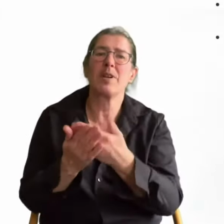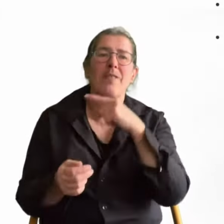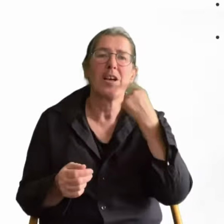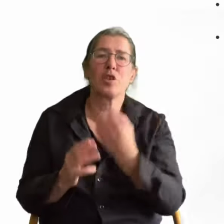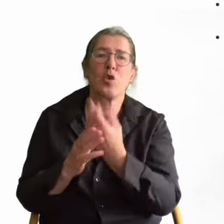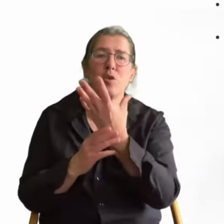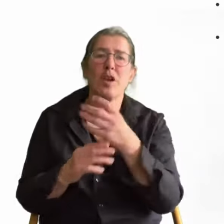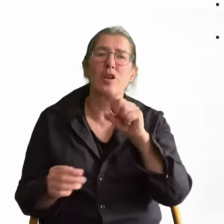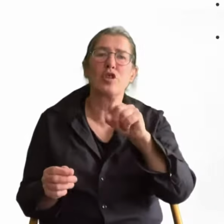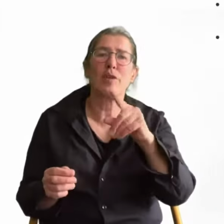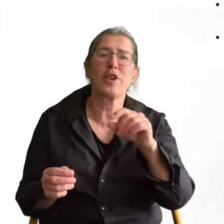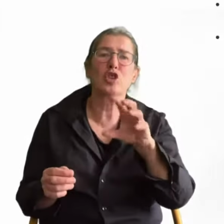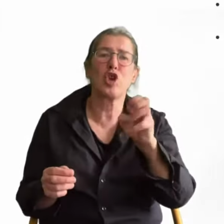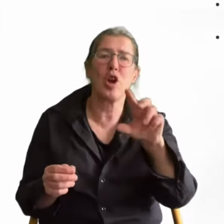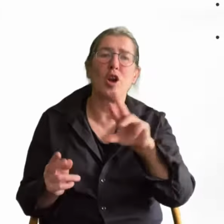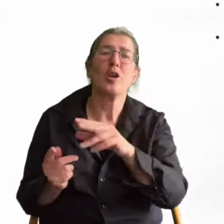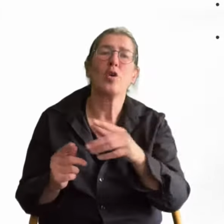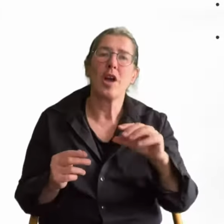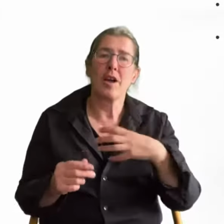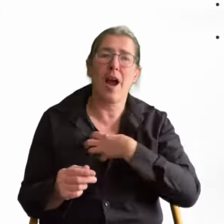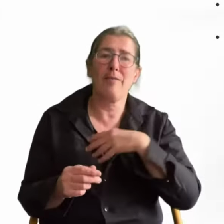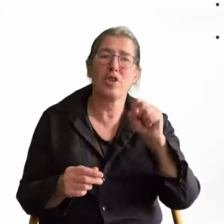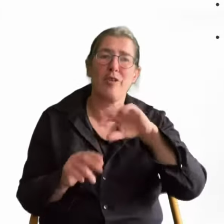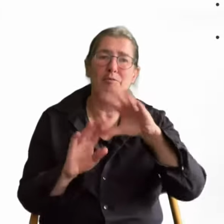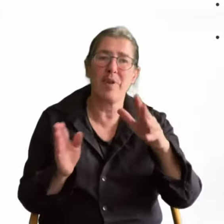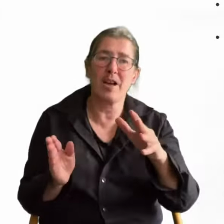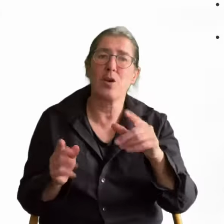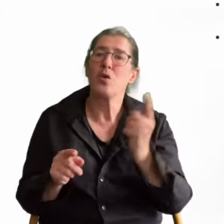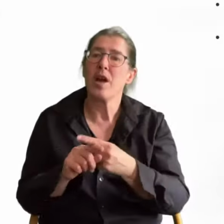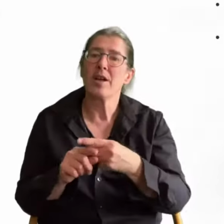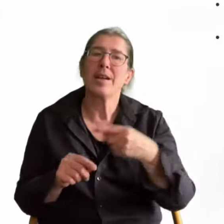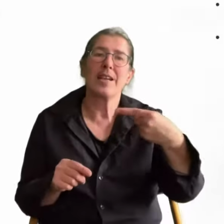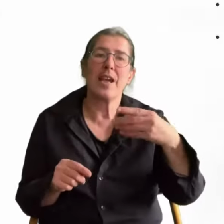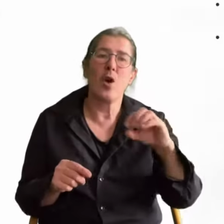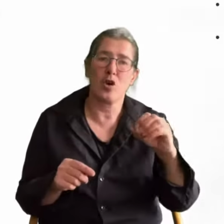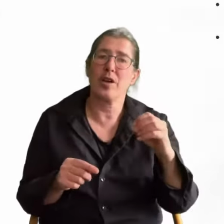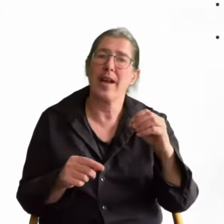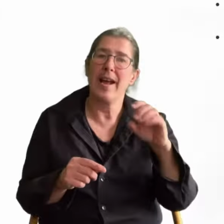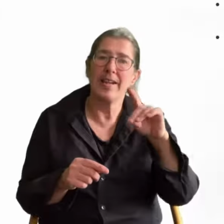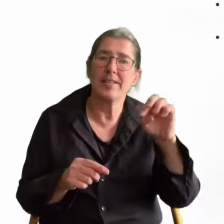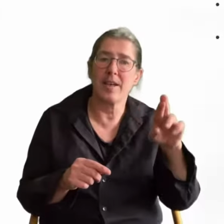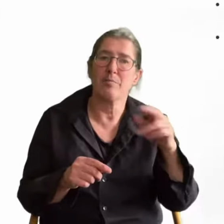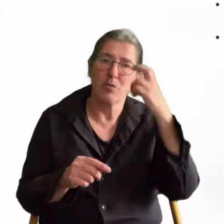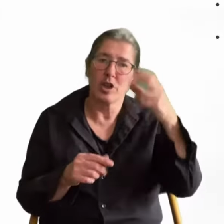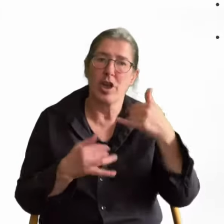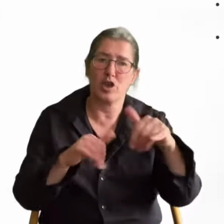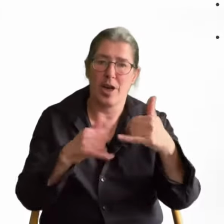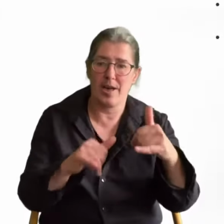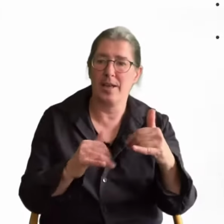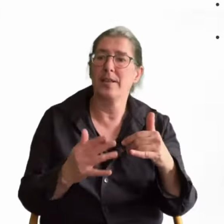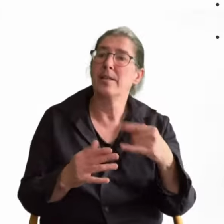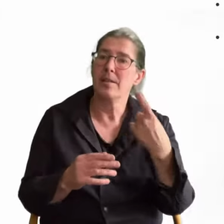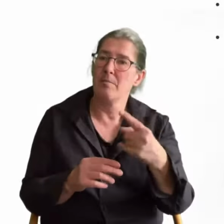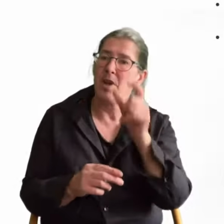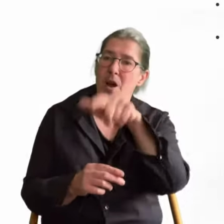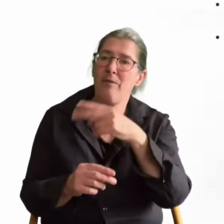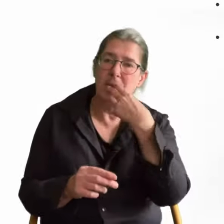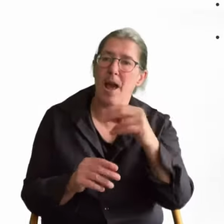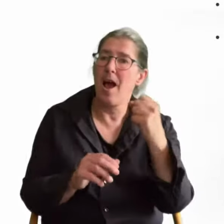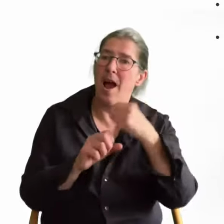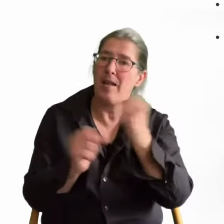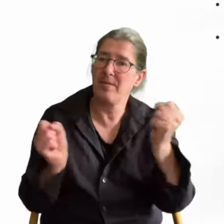sophie scholl oder graf stauffenberg das war zum beispiel auch georg elser der münchner schreiner der ein attentat auf hitler